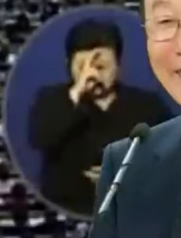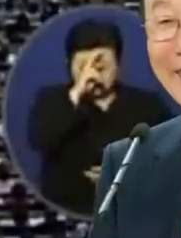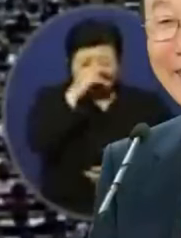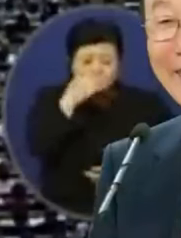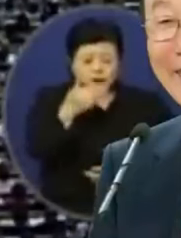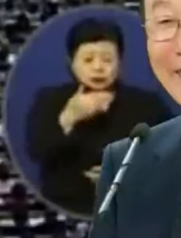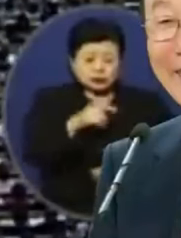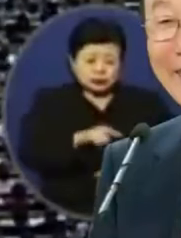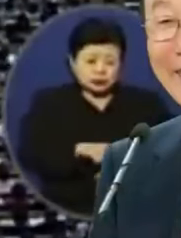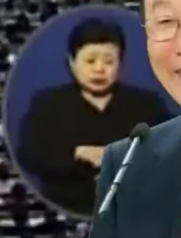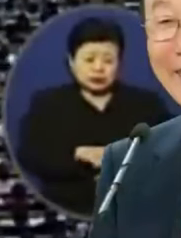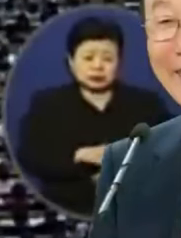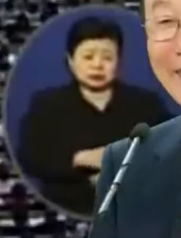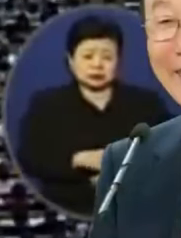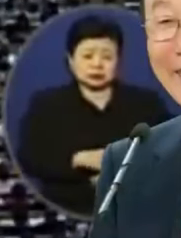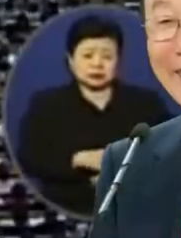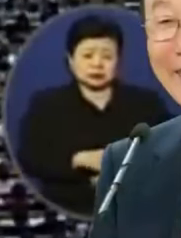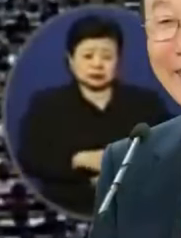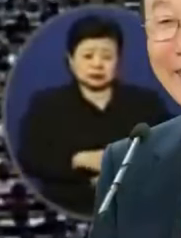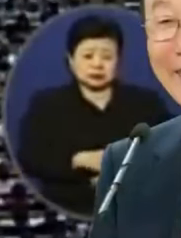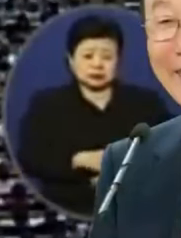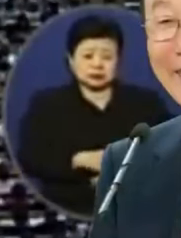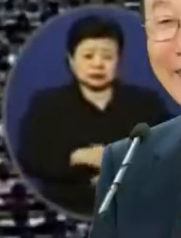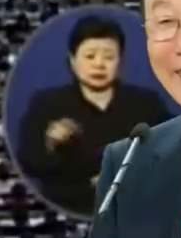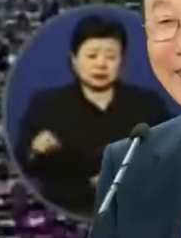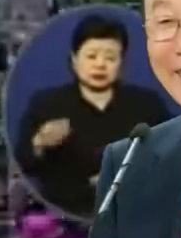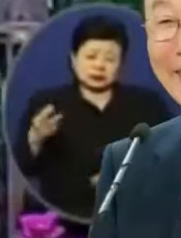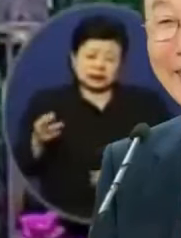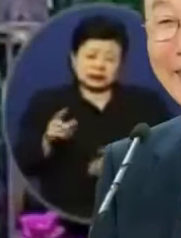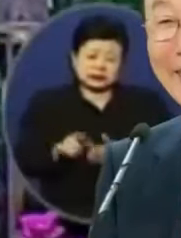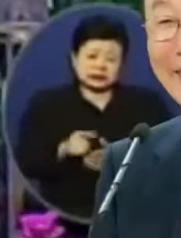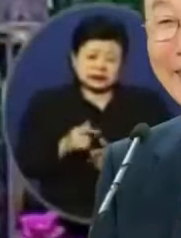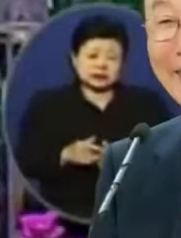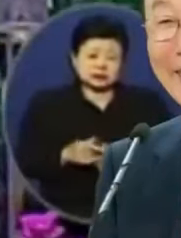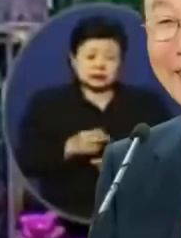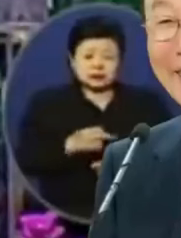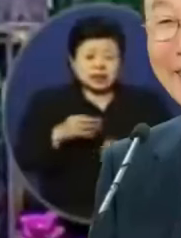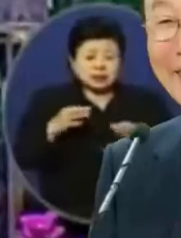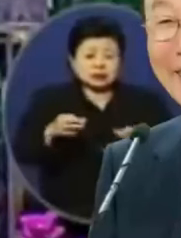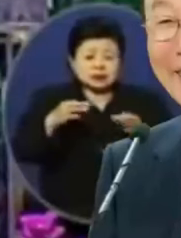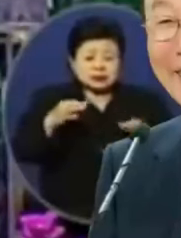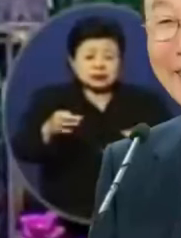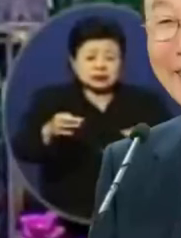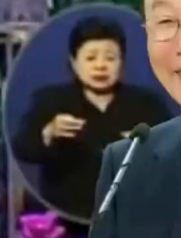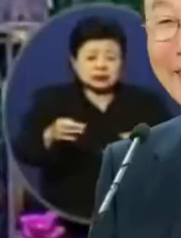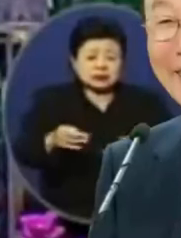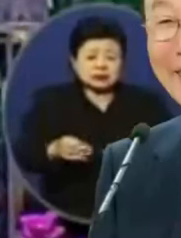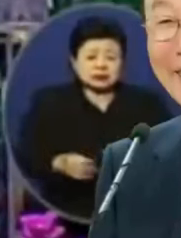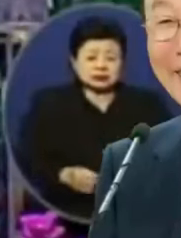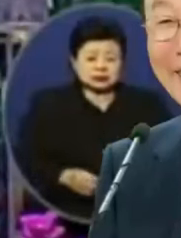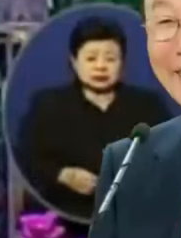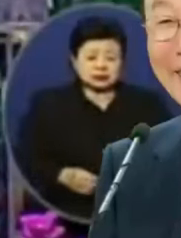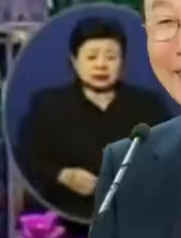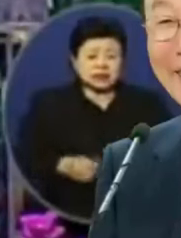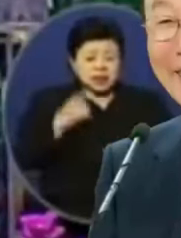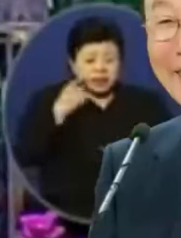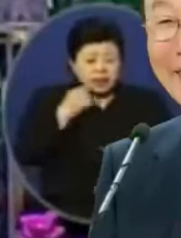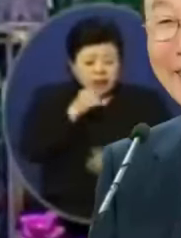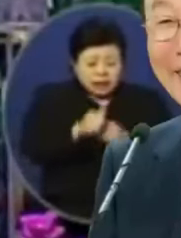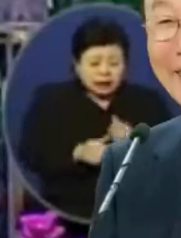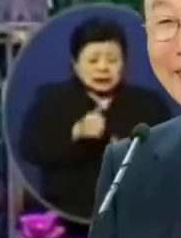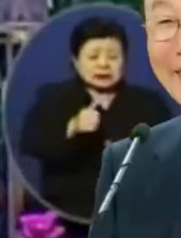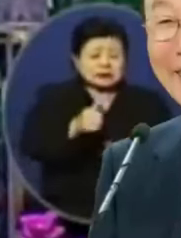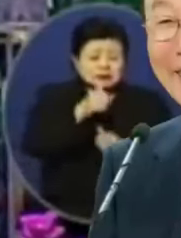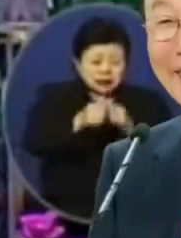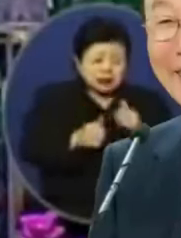제9시 우리 시계로 오후 3시쯤에 예수께서 크게 소리 질러 이르시되 엘리 엘리 라마 사박다니 하니